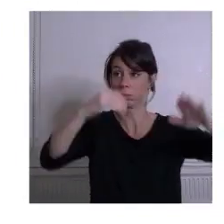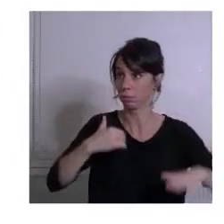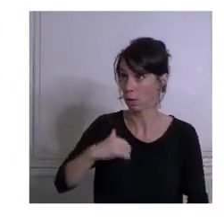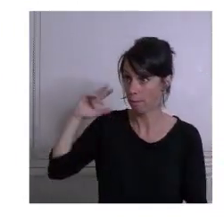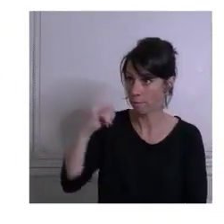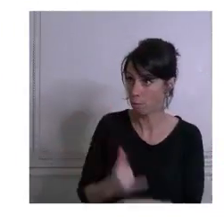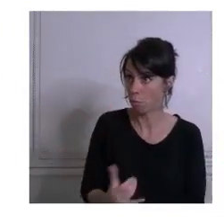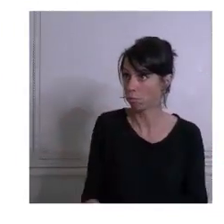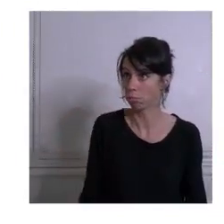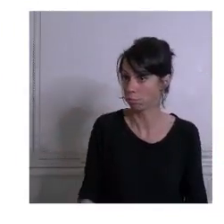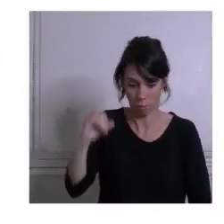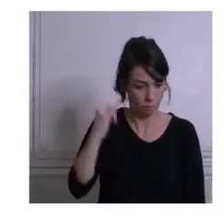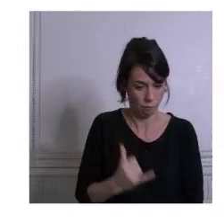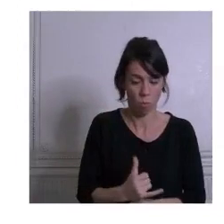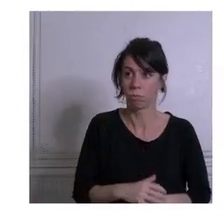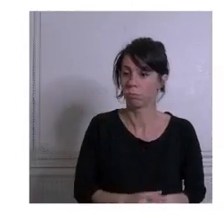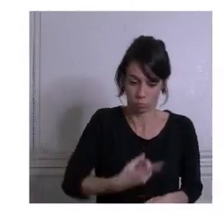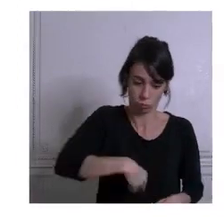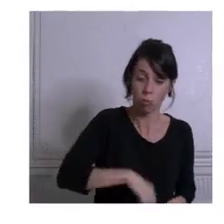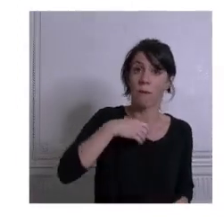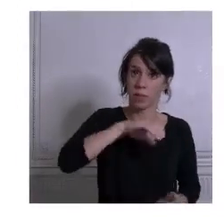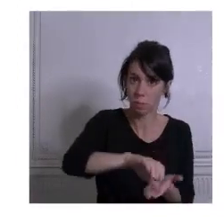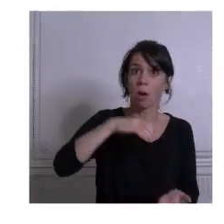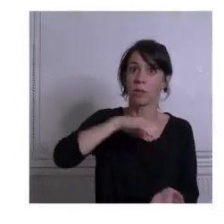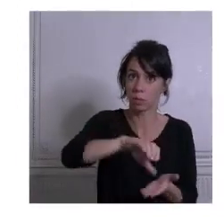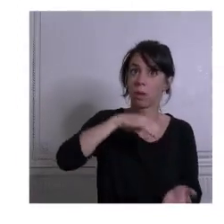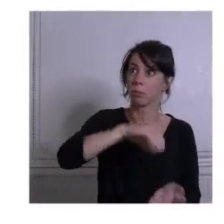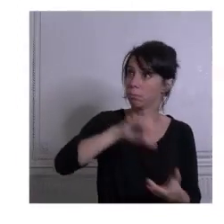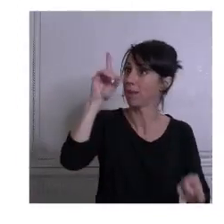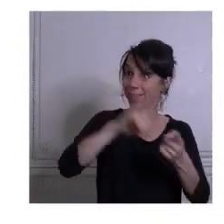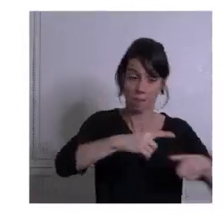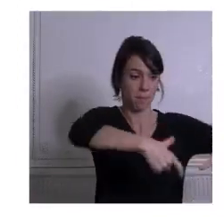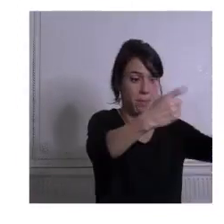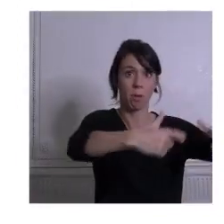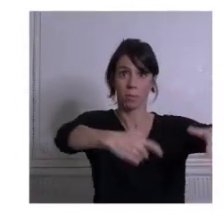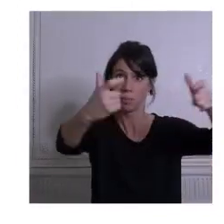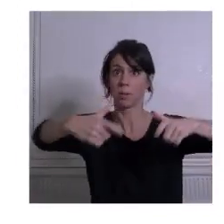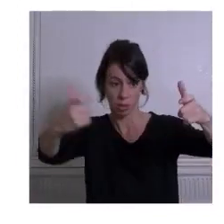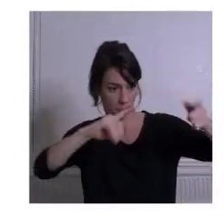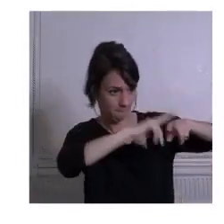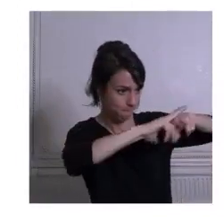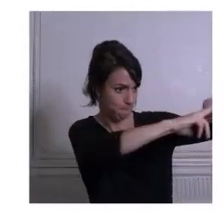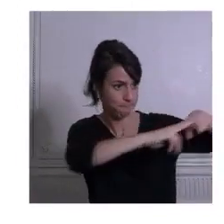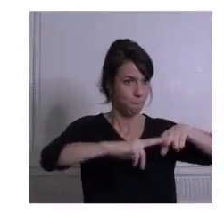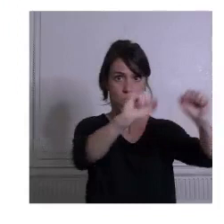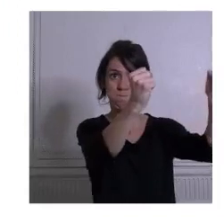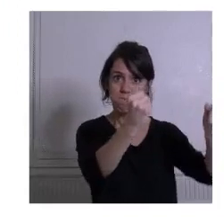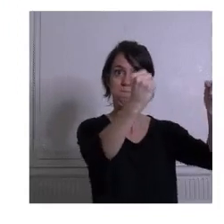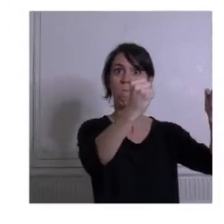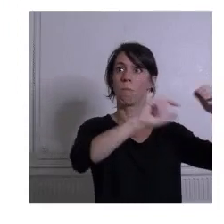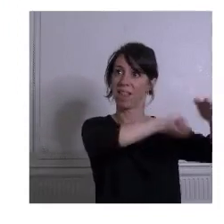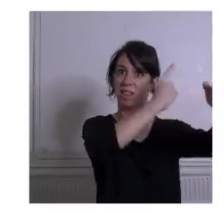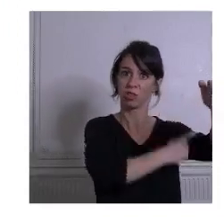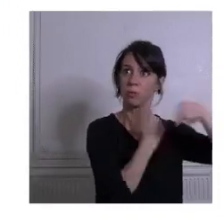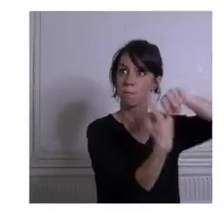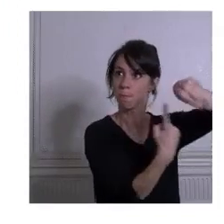Alors, à Madame Ramy. Après, on va clôturer parce qu'on a un ordre du jour du conseil municipal. Madame Ramy. Oui. Et après, Monsieur Cazabon. Je voudrais